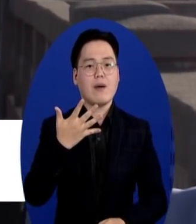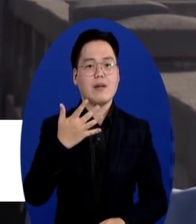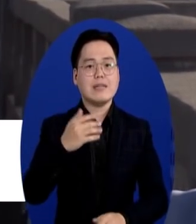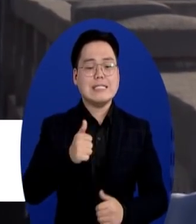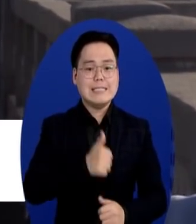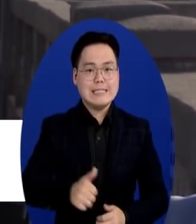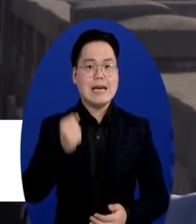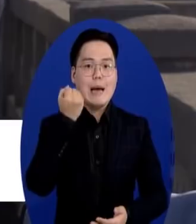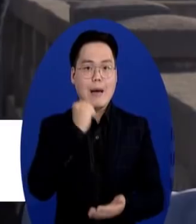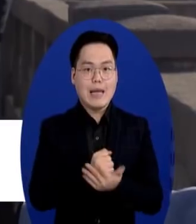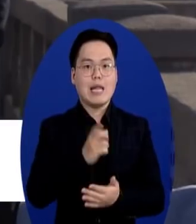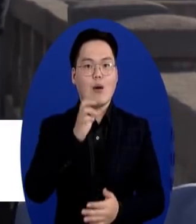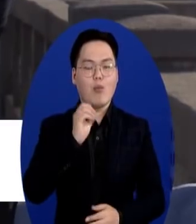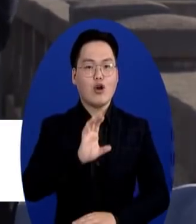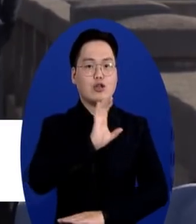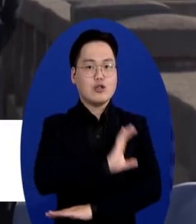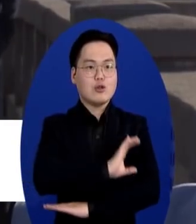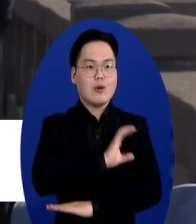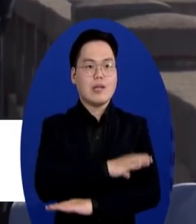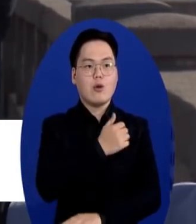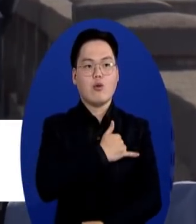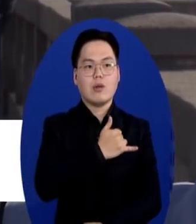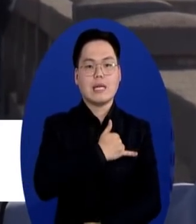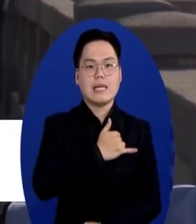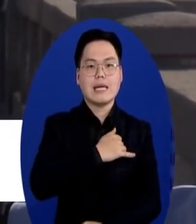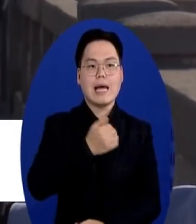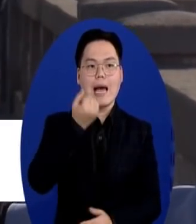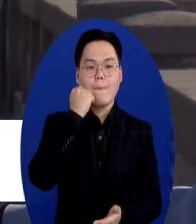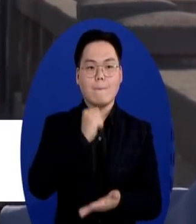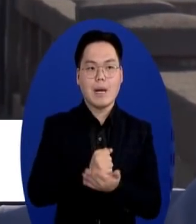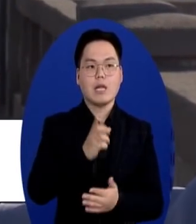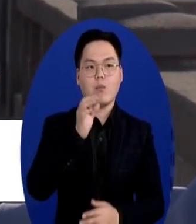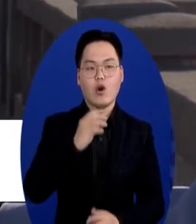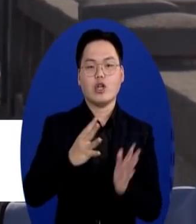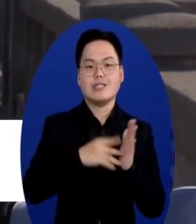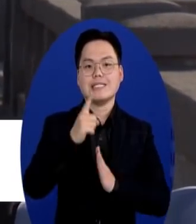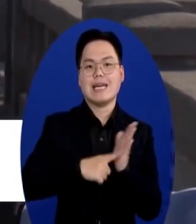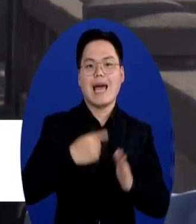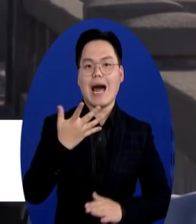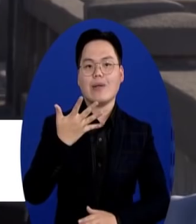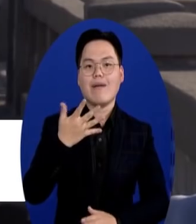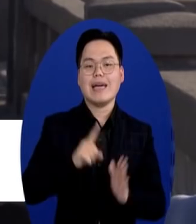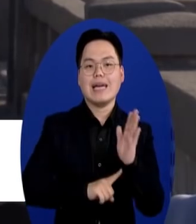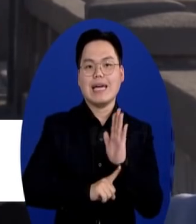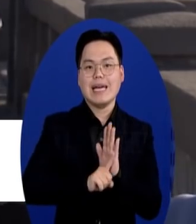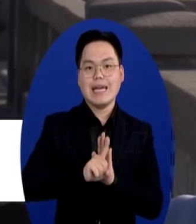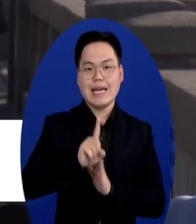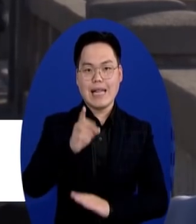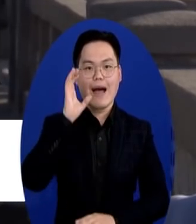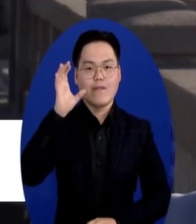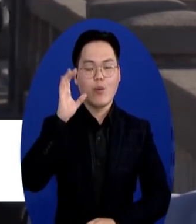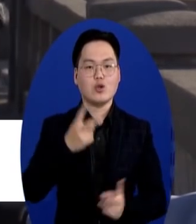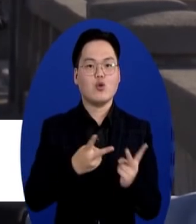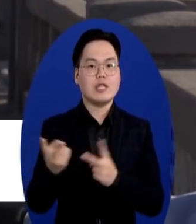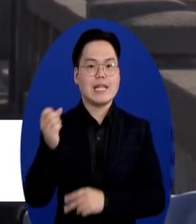Нийслэлийн боловсролын газар болон сургуулийн захиргаанаас бол яг 9 сарын 15-наас бол явж эхэлъя гэдэг ийм сандыг бол тавьсан учраас